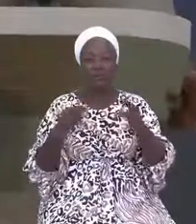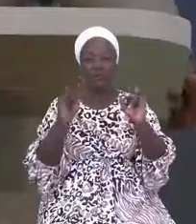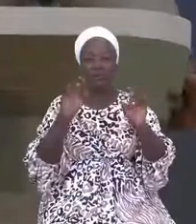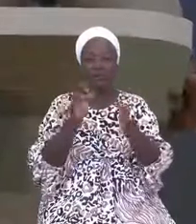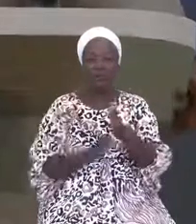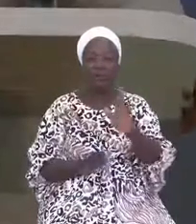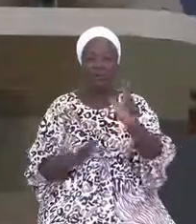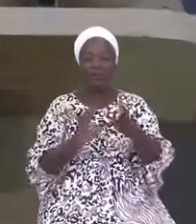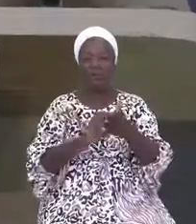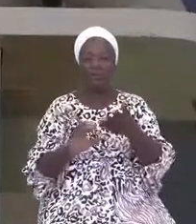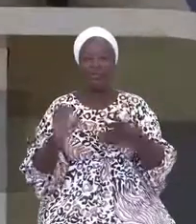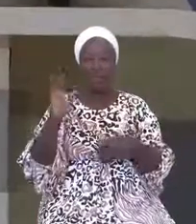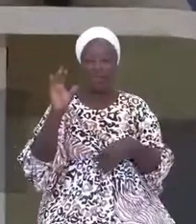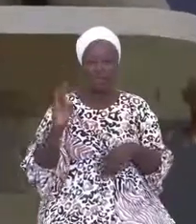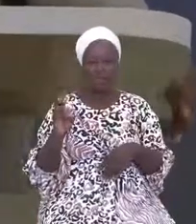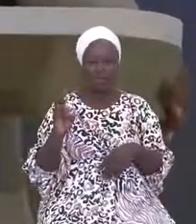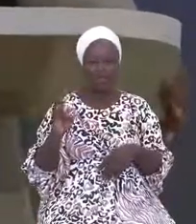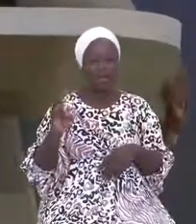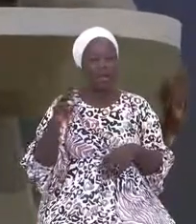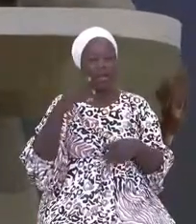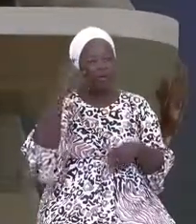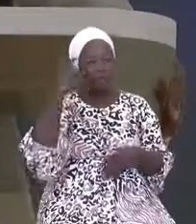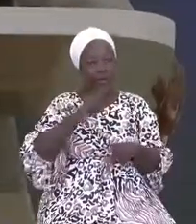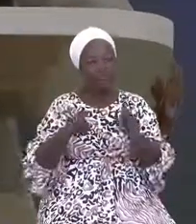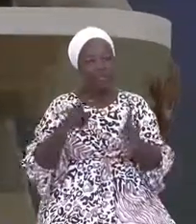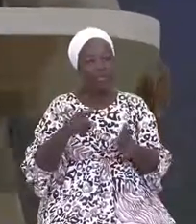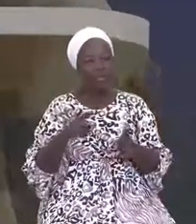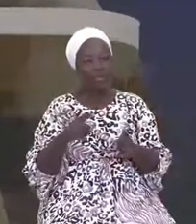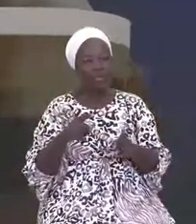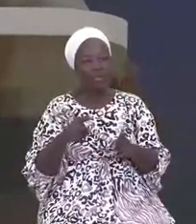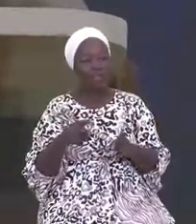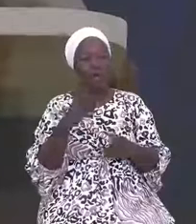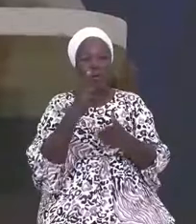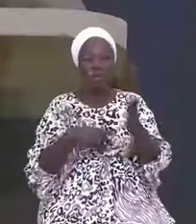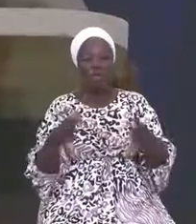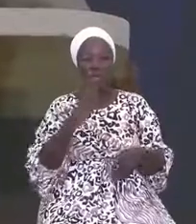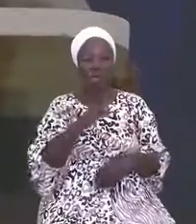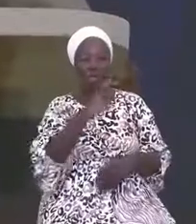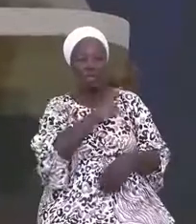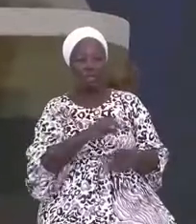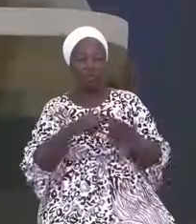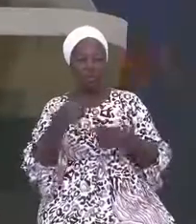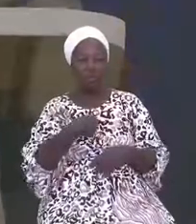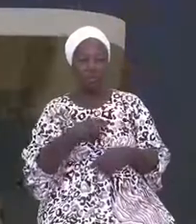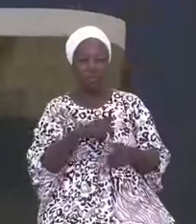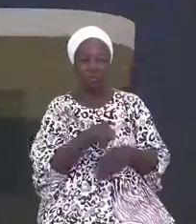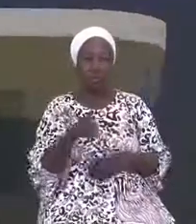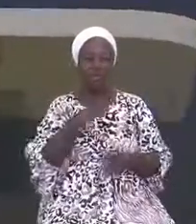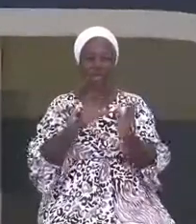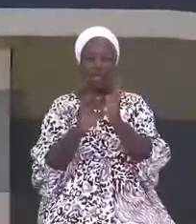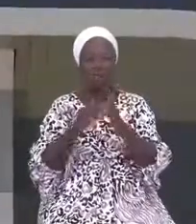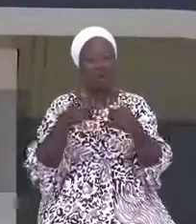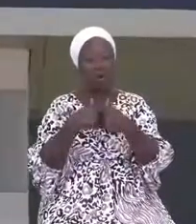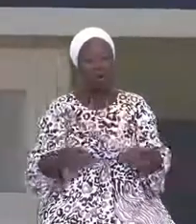7. Philippiens 3, 7. Mais ces choses qui étaient pour moi des gains, je les ai regardées comme une